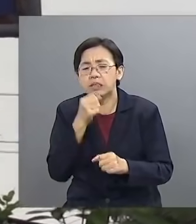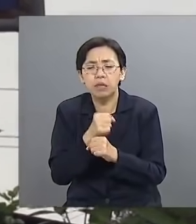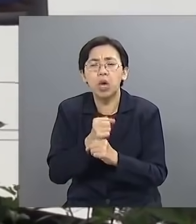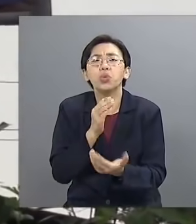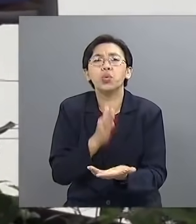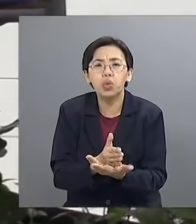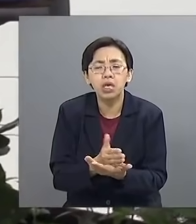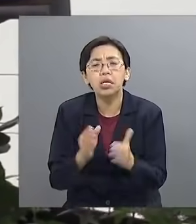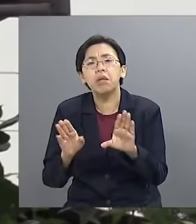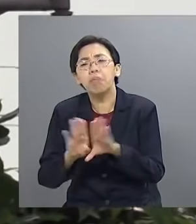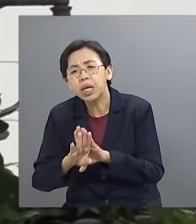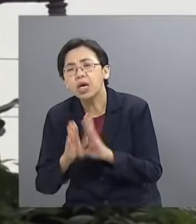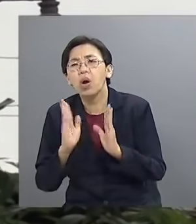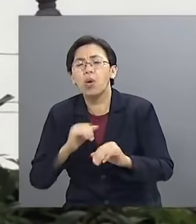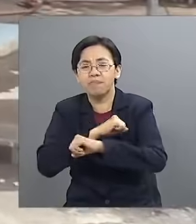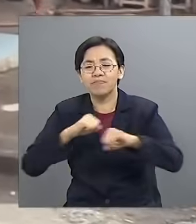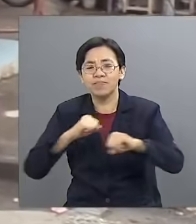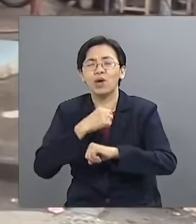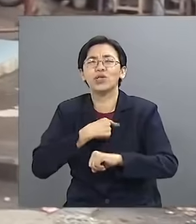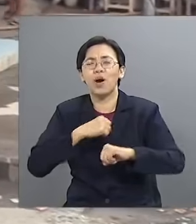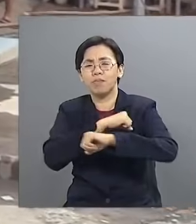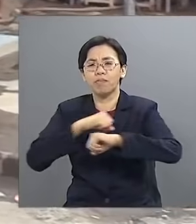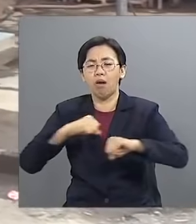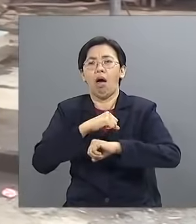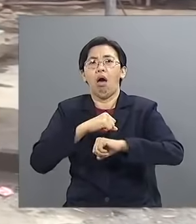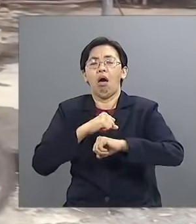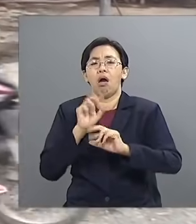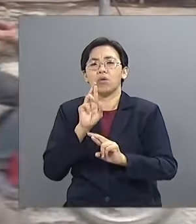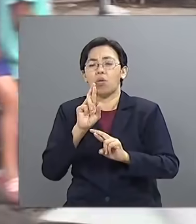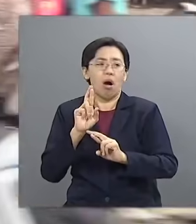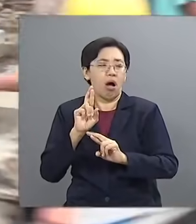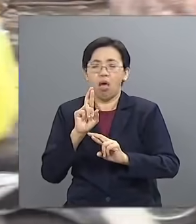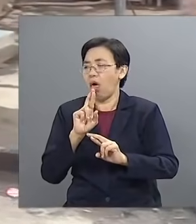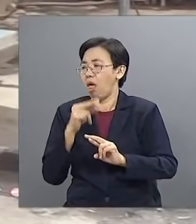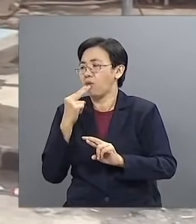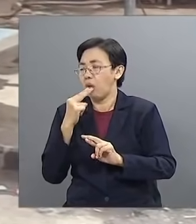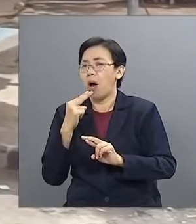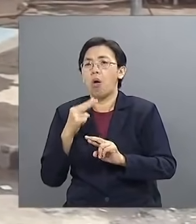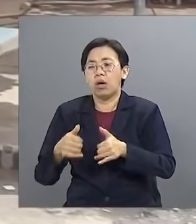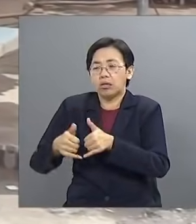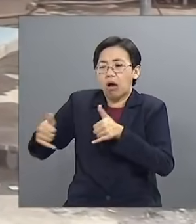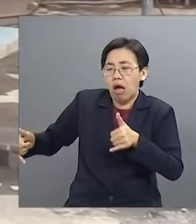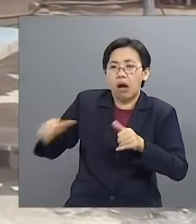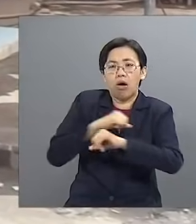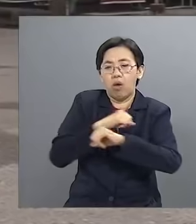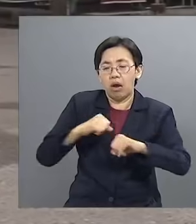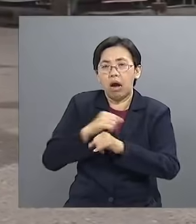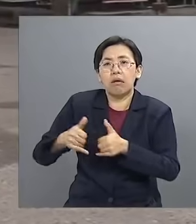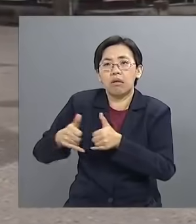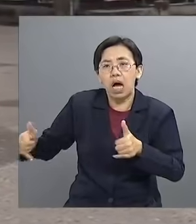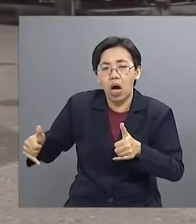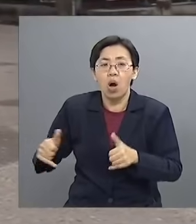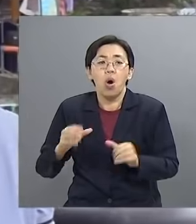เนี่ยชอบไปออกกำลังกายไงก็ต้องระวังเพื่อนรอบข้างนะต้องเว้นระยะห่างด้วยเหมือนกันคือต่างคนต่างกลัวว่าอย่างนั้นเ